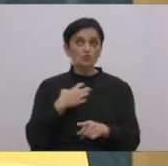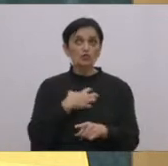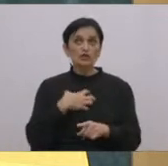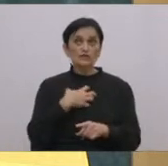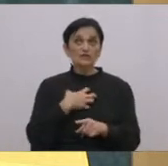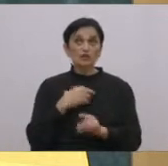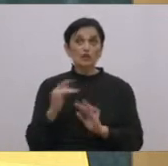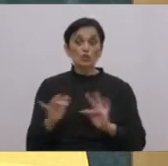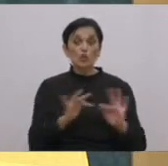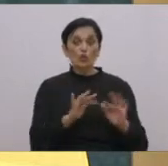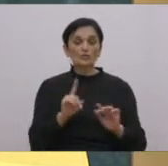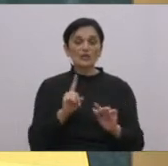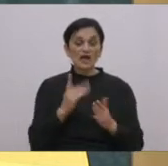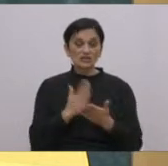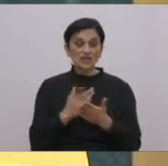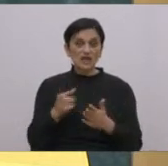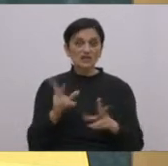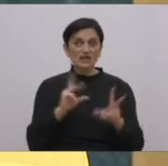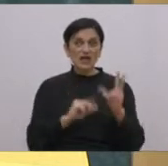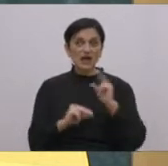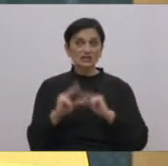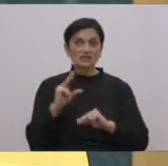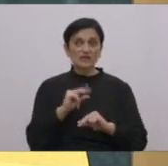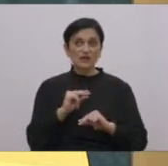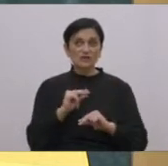ის ღონისძიებები, რაც აქ არის გათვალისწინებული.